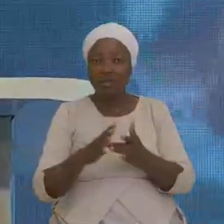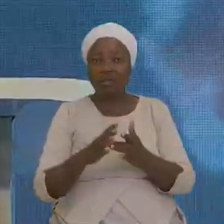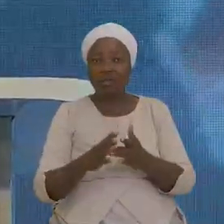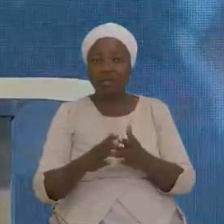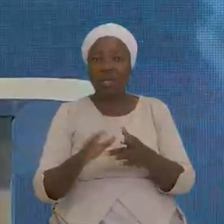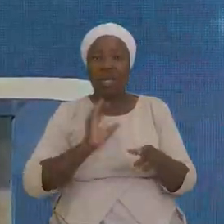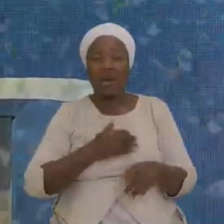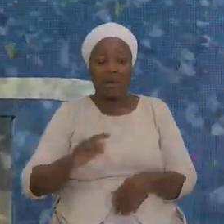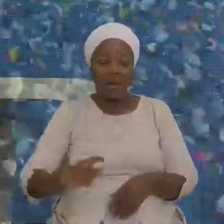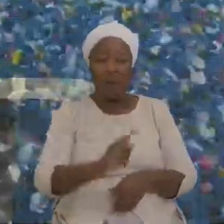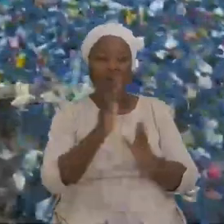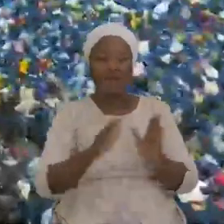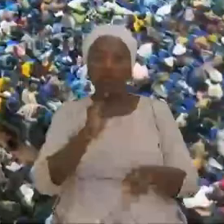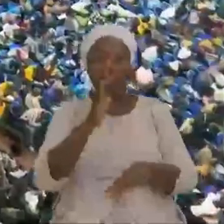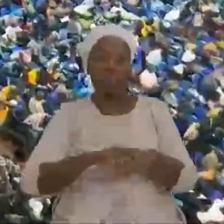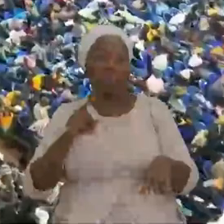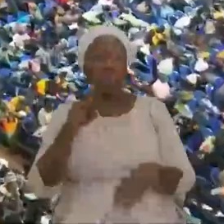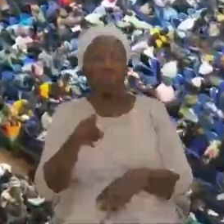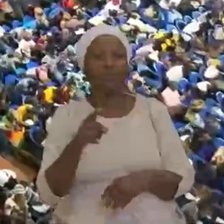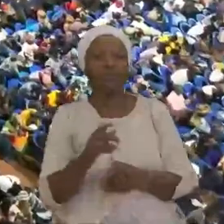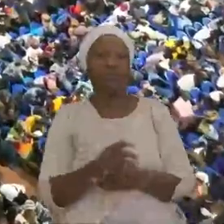Notre Seigneur Jésus-Christ, notre pilote t'appelle.